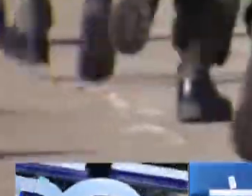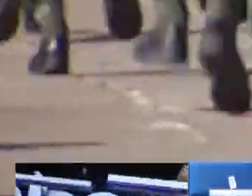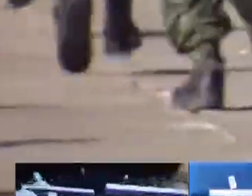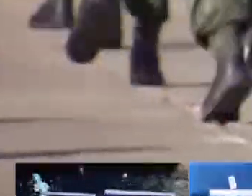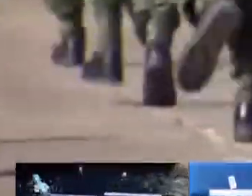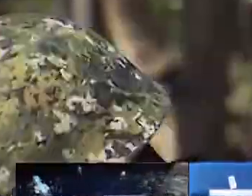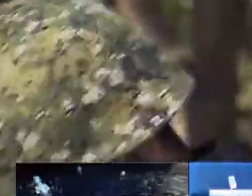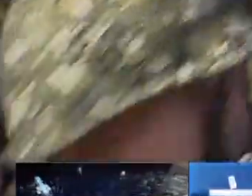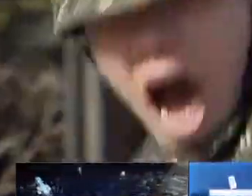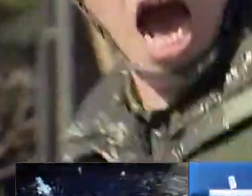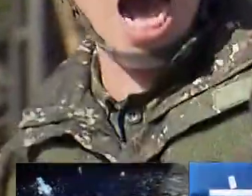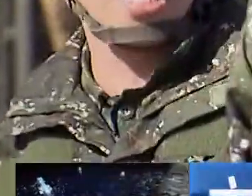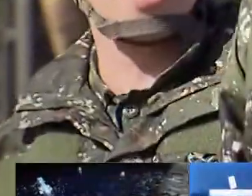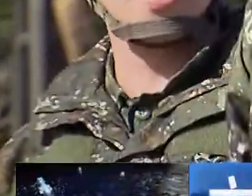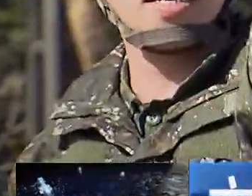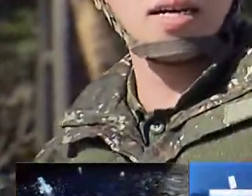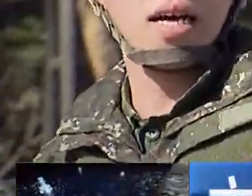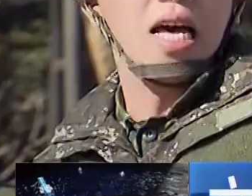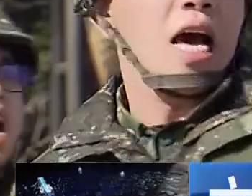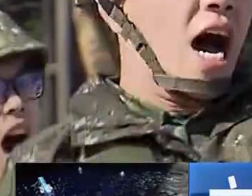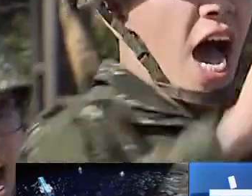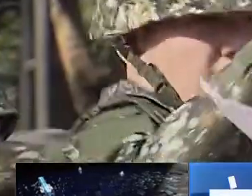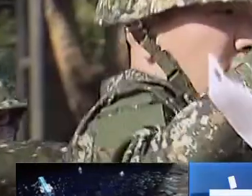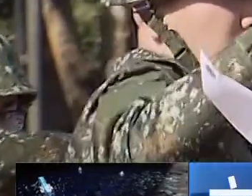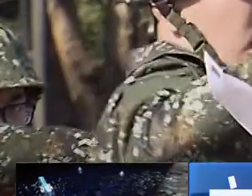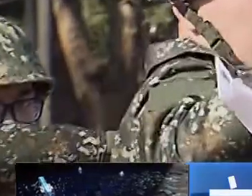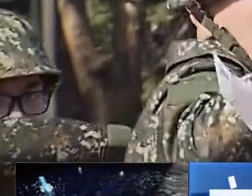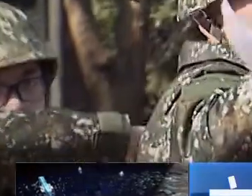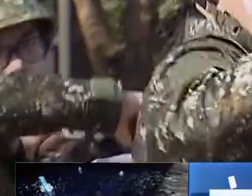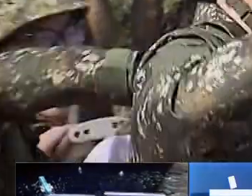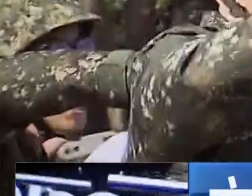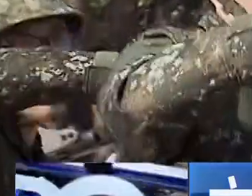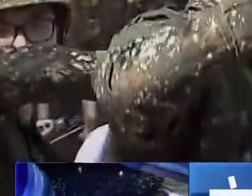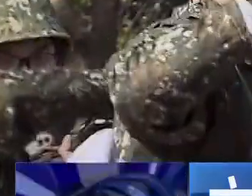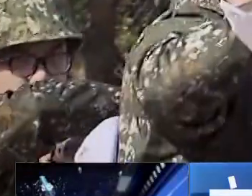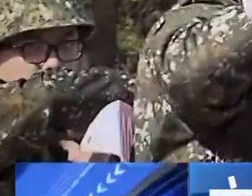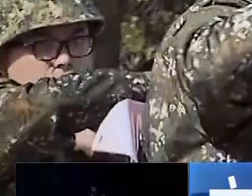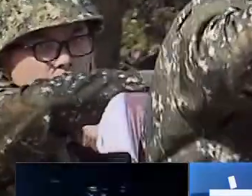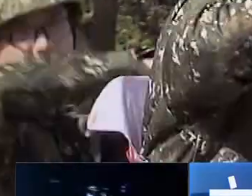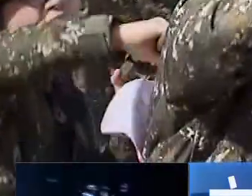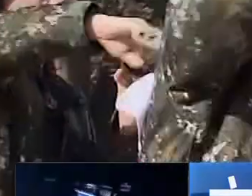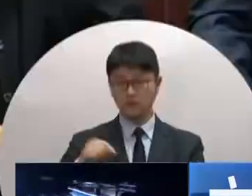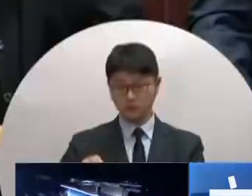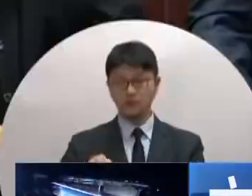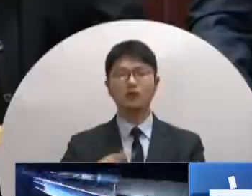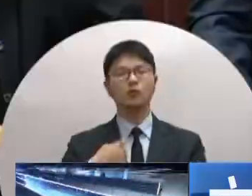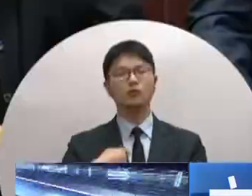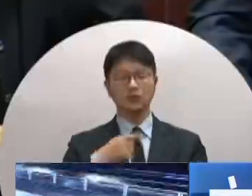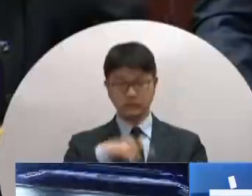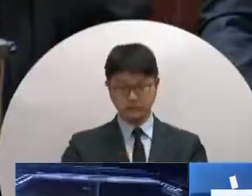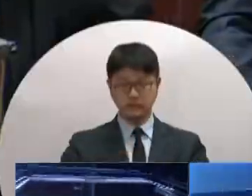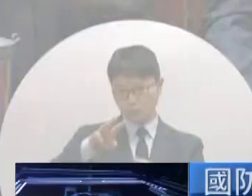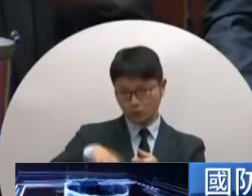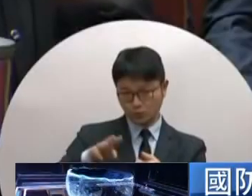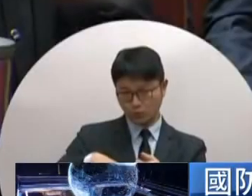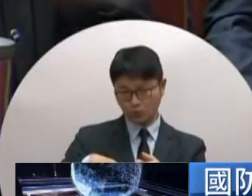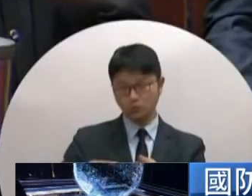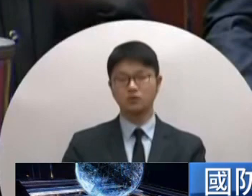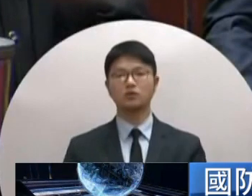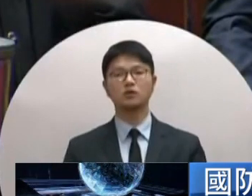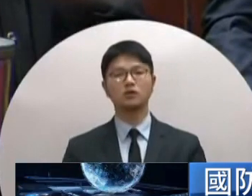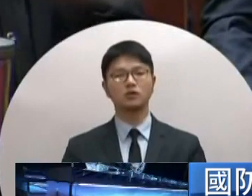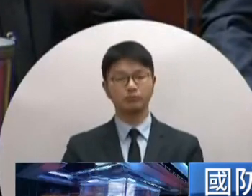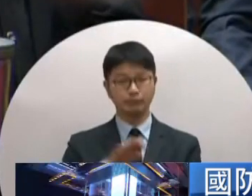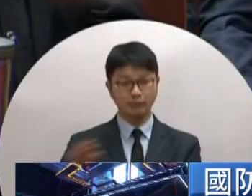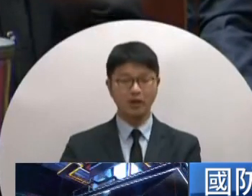军战力备受关注，恢复义务役声浪四起，甚至点名女性也能服兵役， 是募征并用，一般群